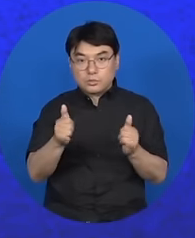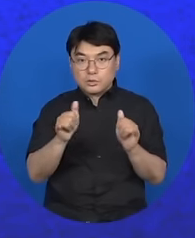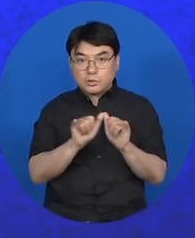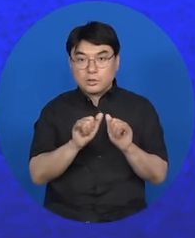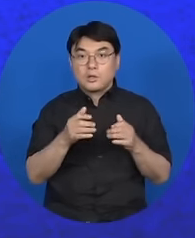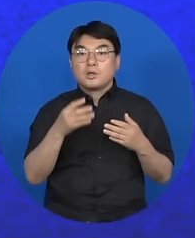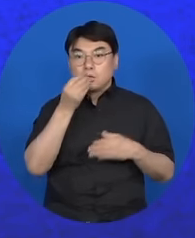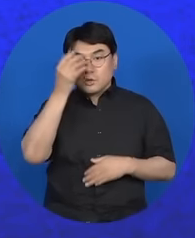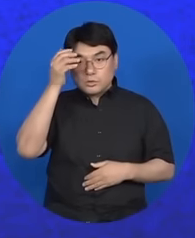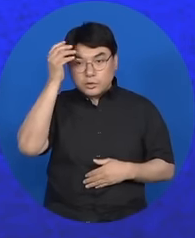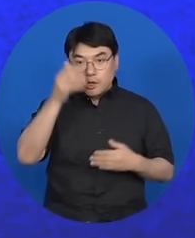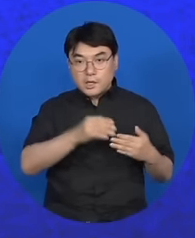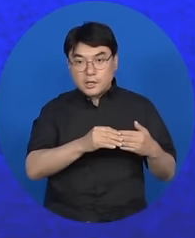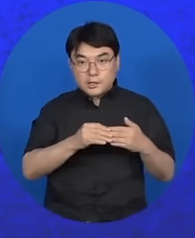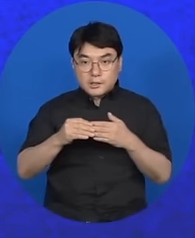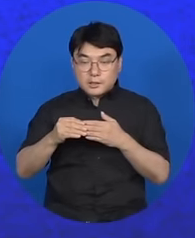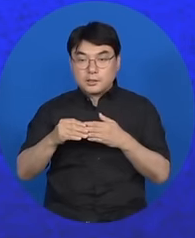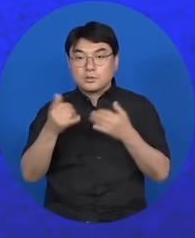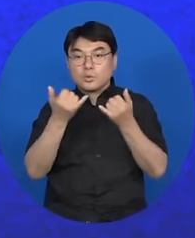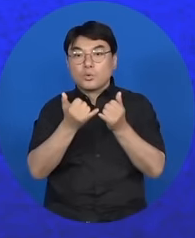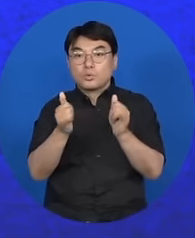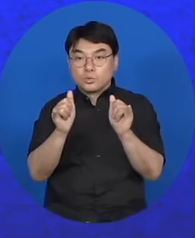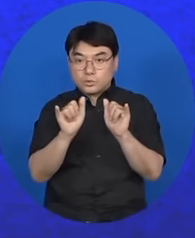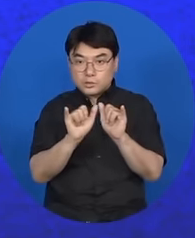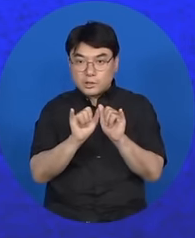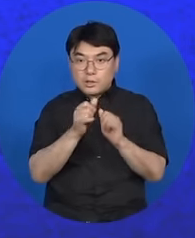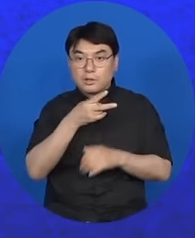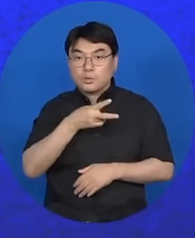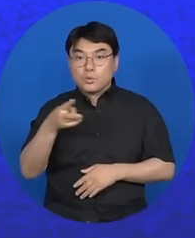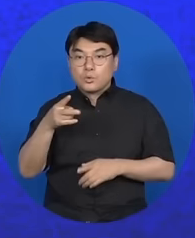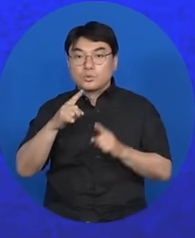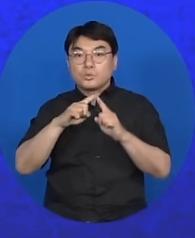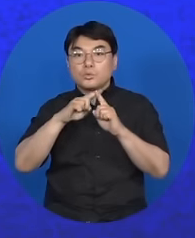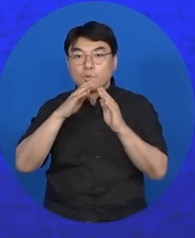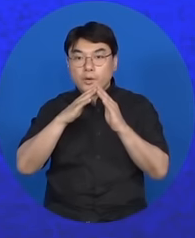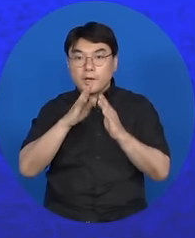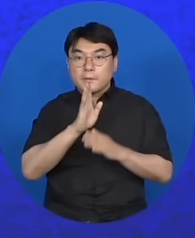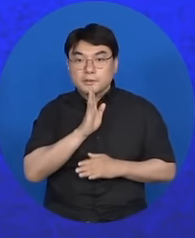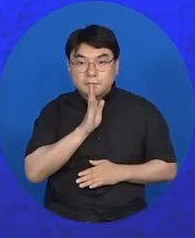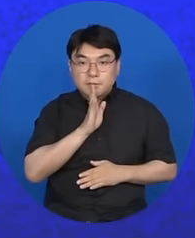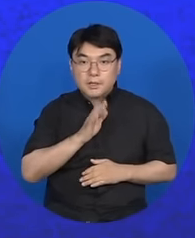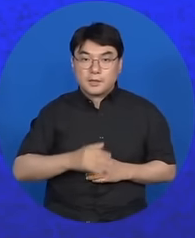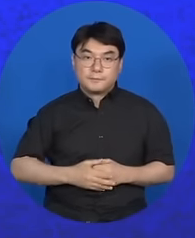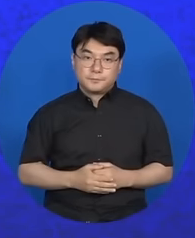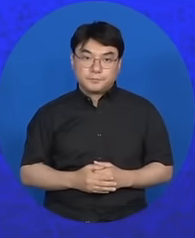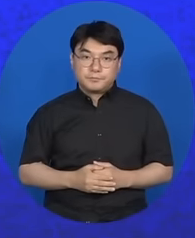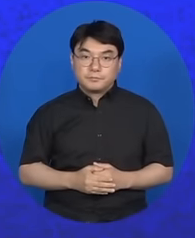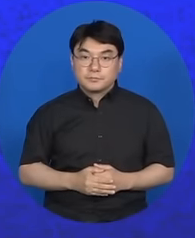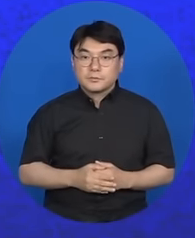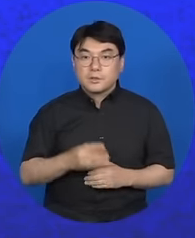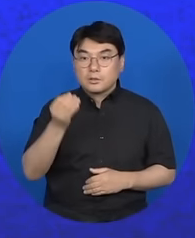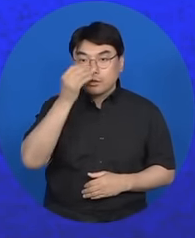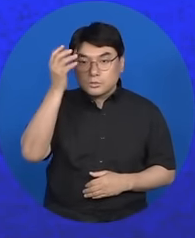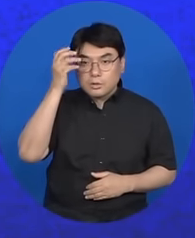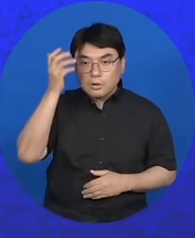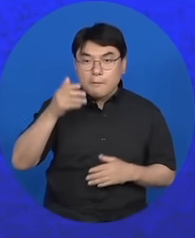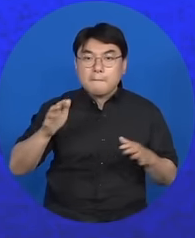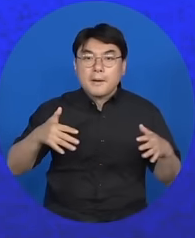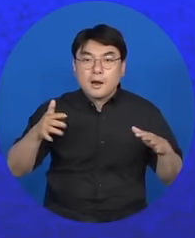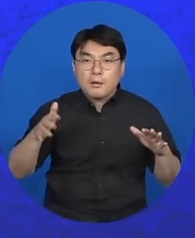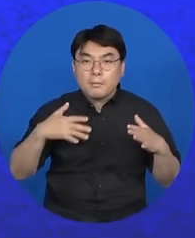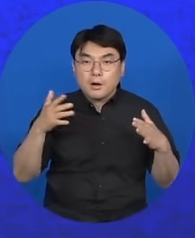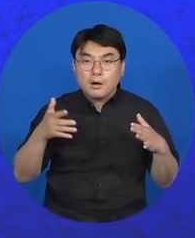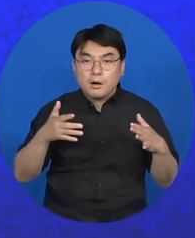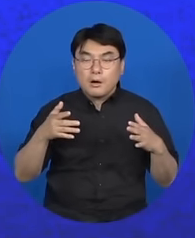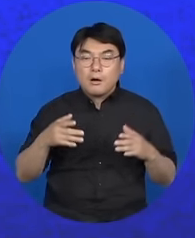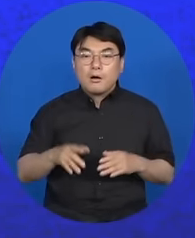공동체라는 표현을 쓰고 있죠. 바로 교회가 그런 곳이라는 것이죠. 성령은 마치 바람과 같아서 불고 싶은